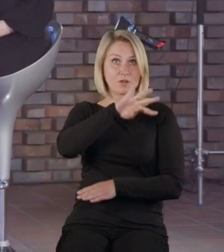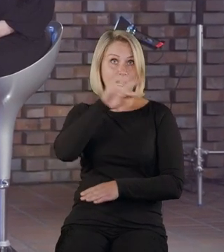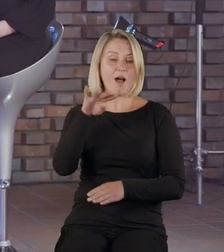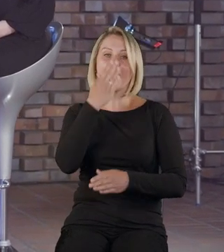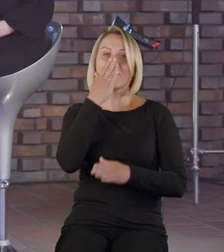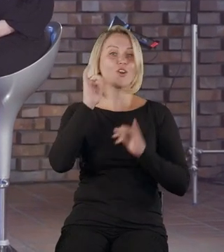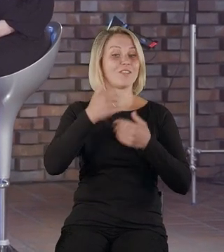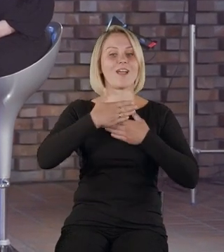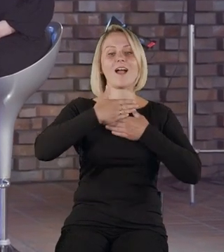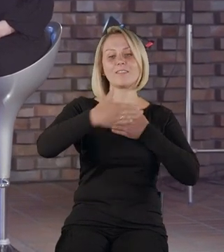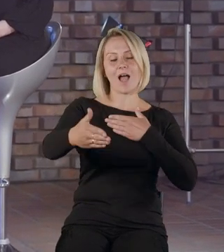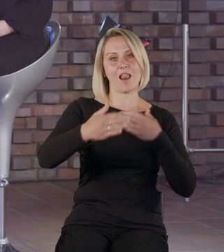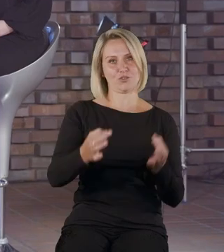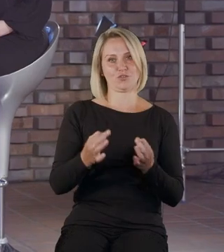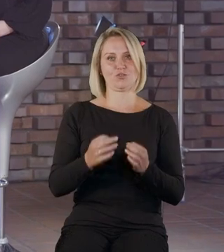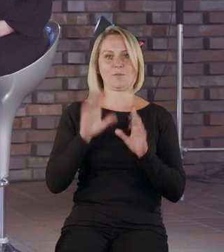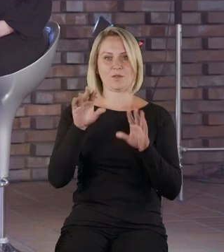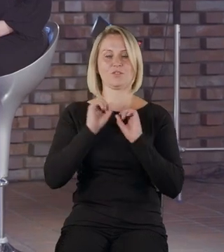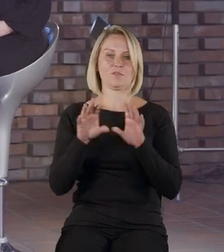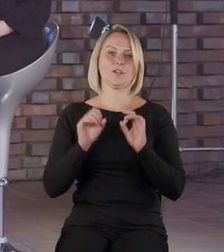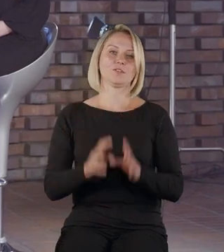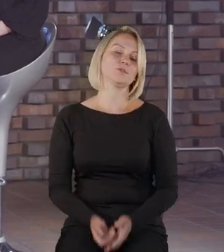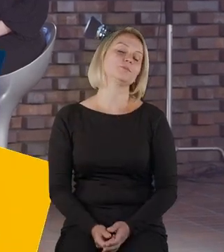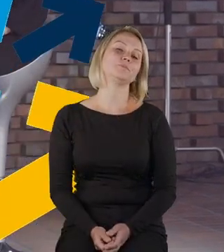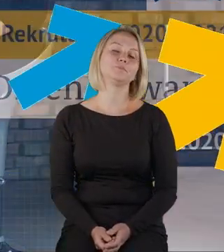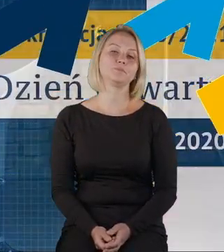co jeszcze czeka nas w dzisiejszym dniu.